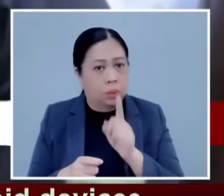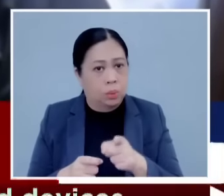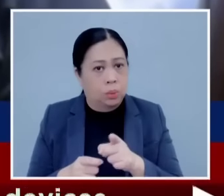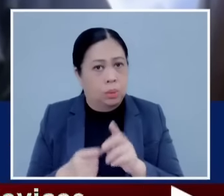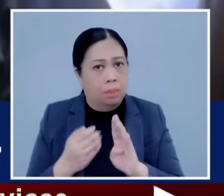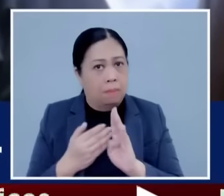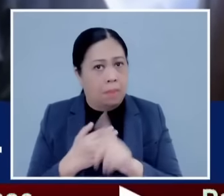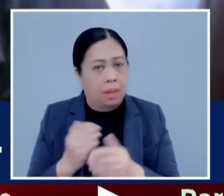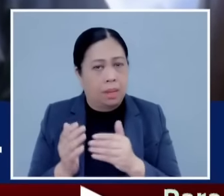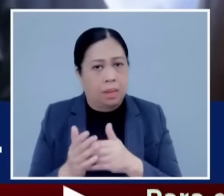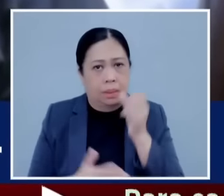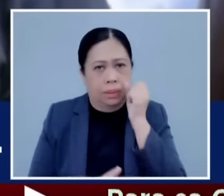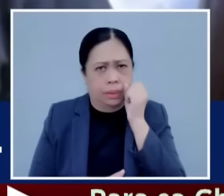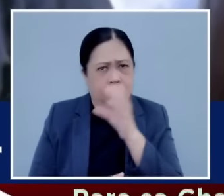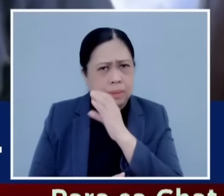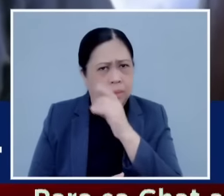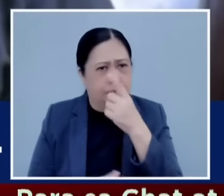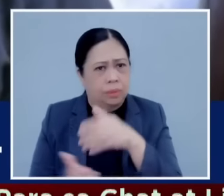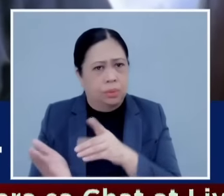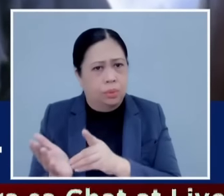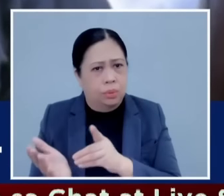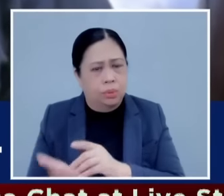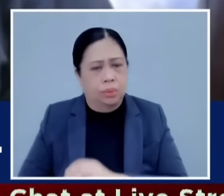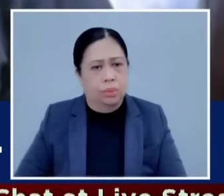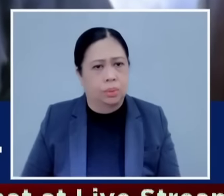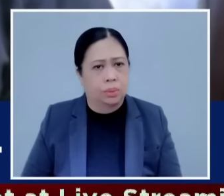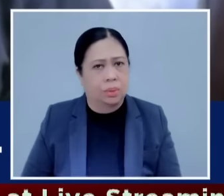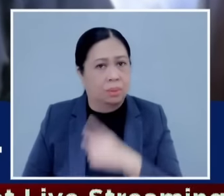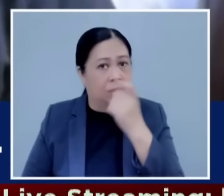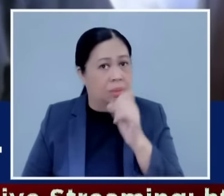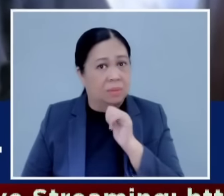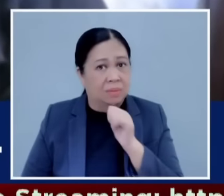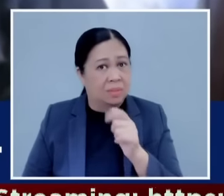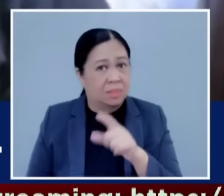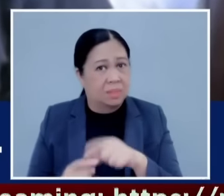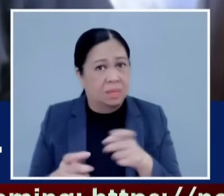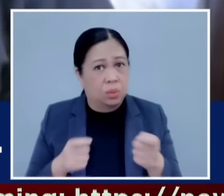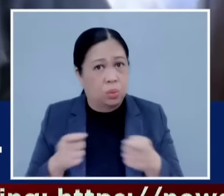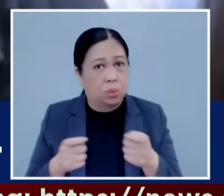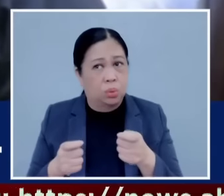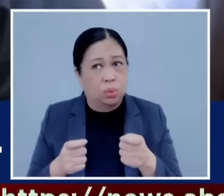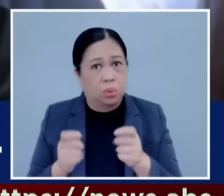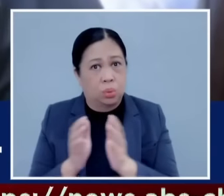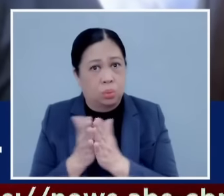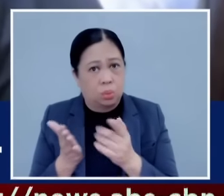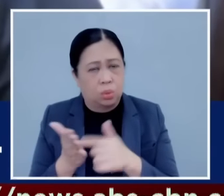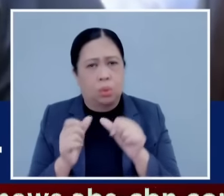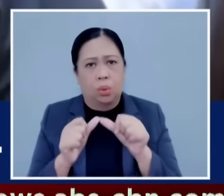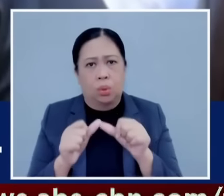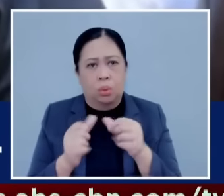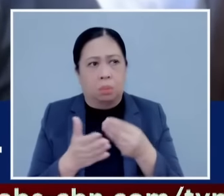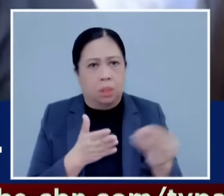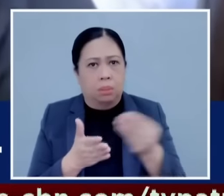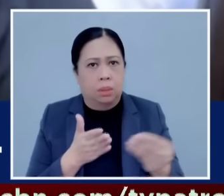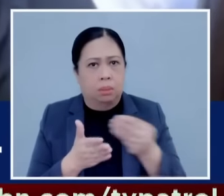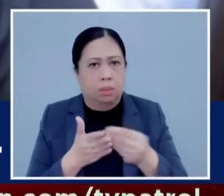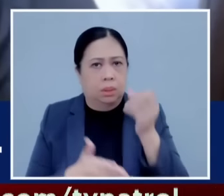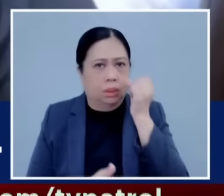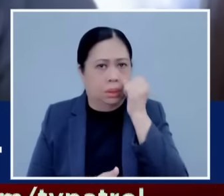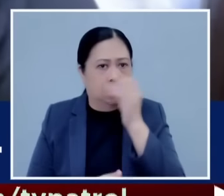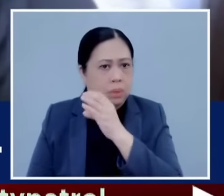uli ang senior citizen sa doktor. Kasi pag hindi po natin ito na control, tuloy-tuloy pong bibili yung senior